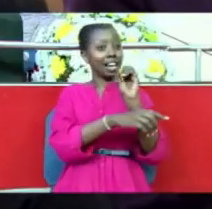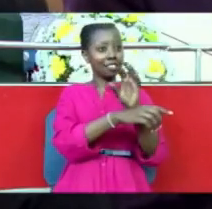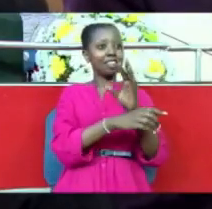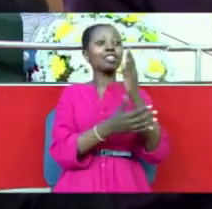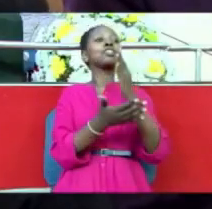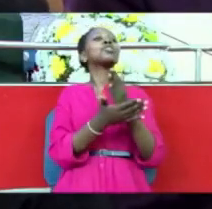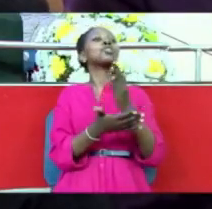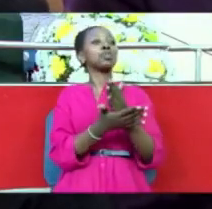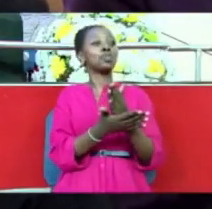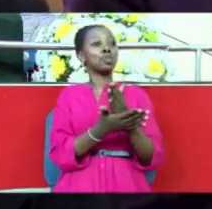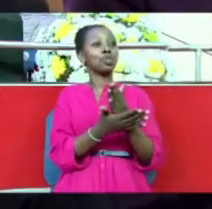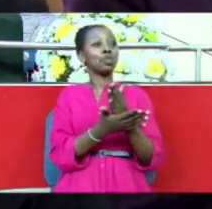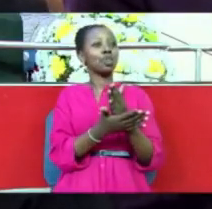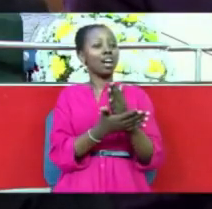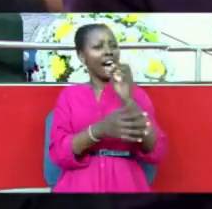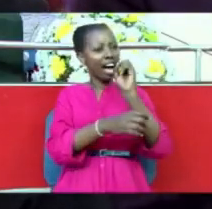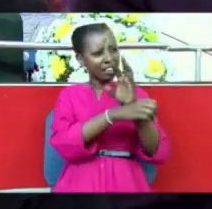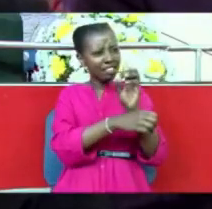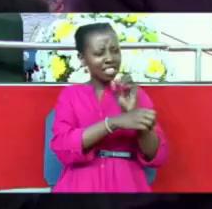Lakini mawaidha.